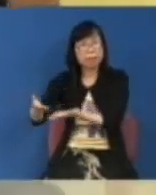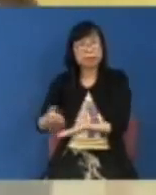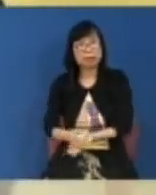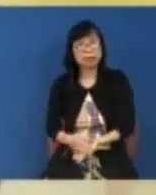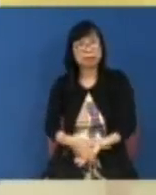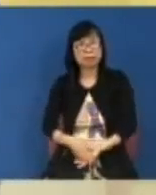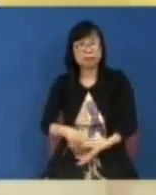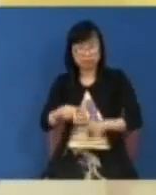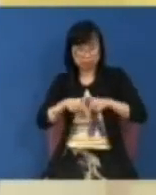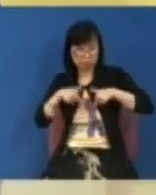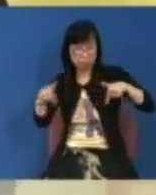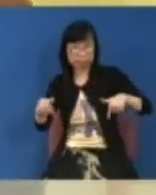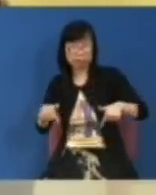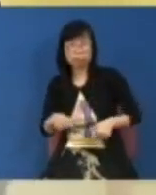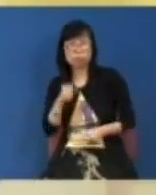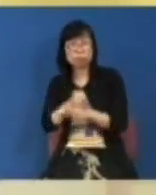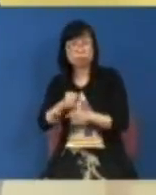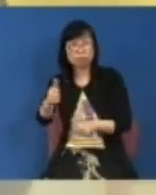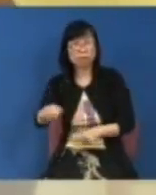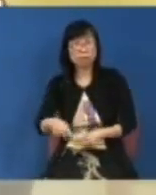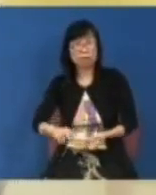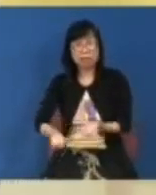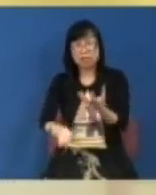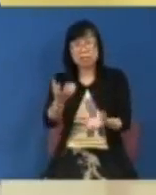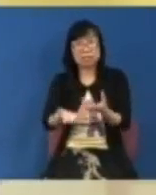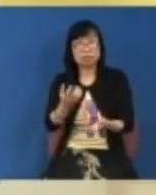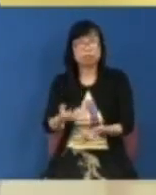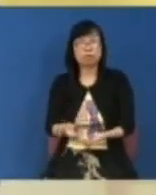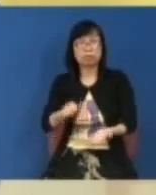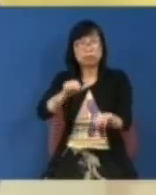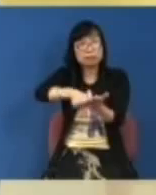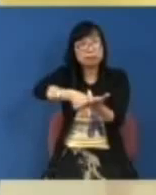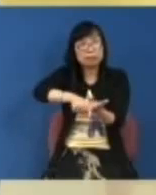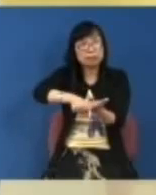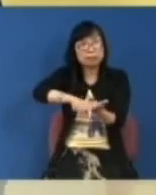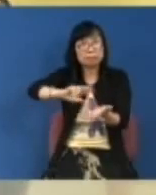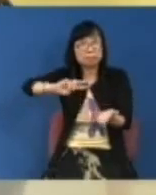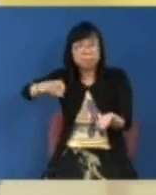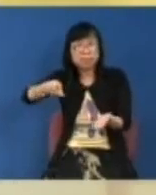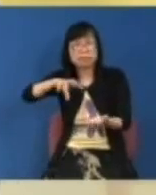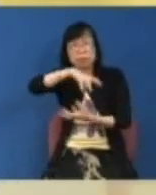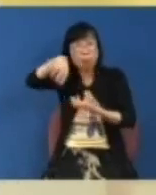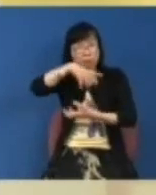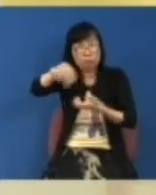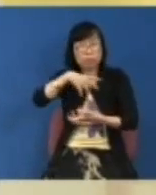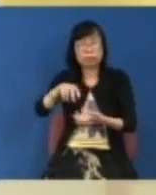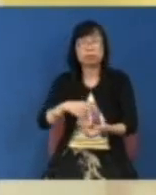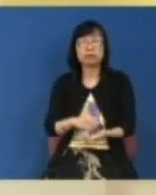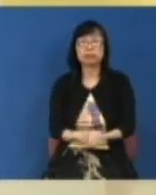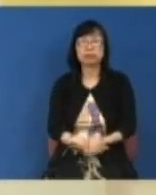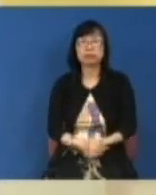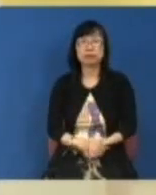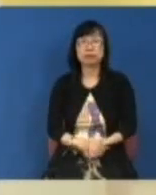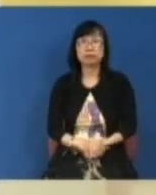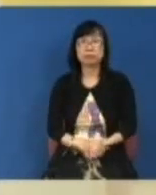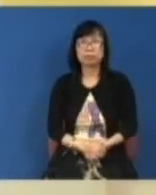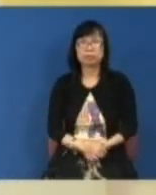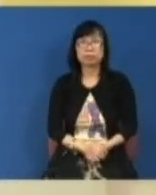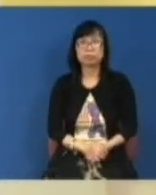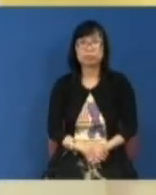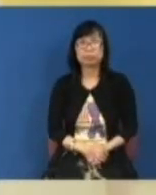早唔做啦，因為燒身份證可能會引起更大嘅混亂啊嘛！燒身份證做咩啫？